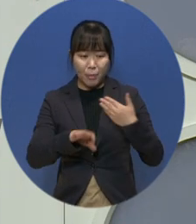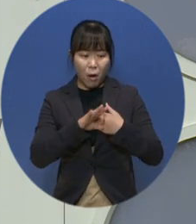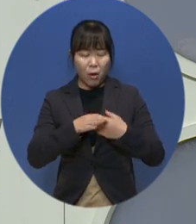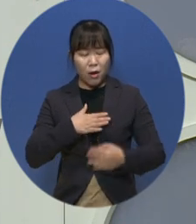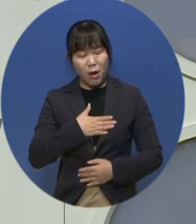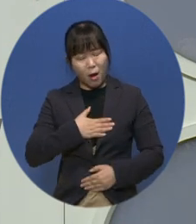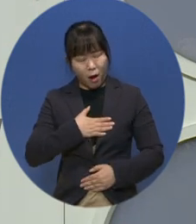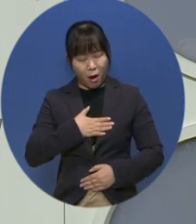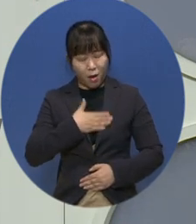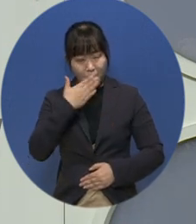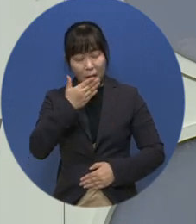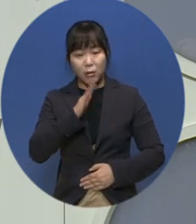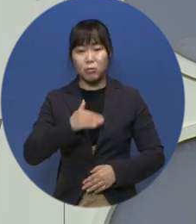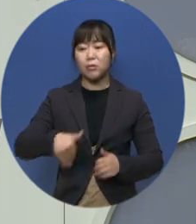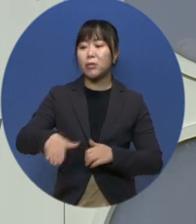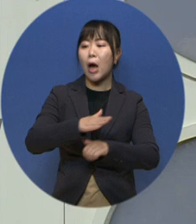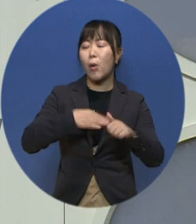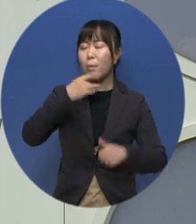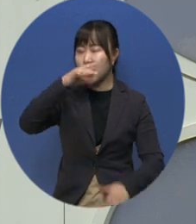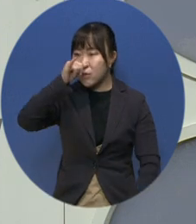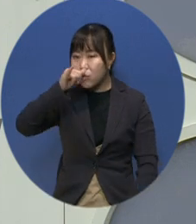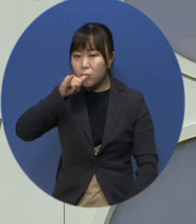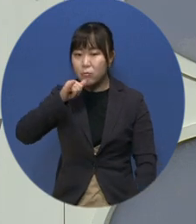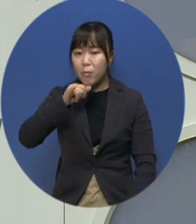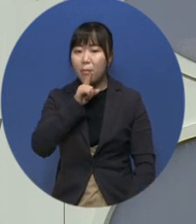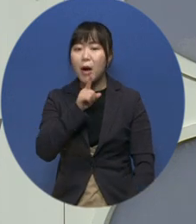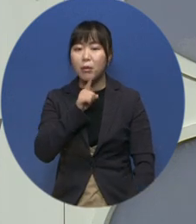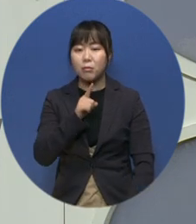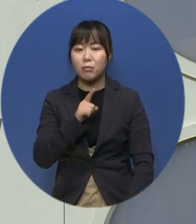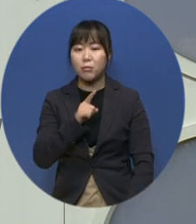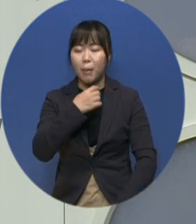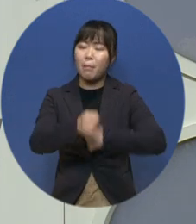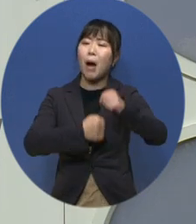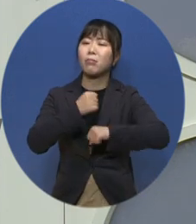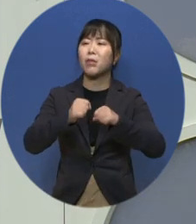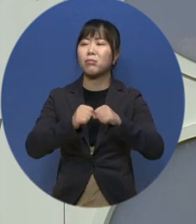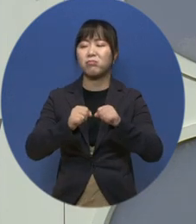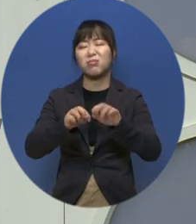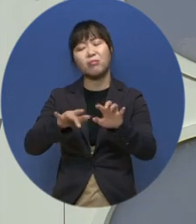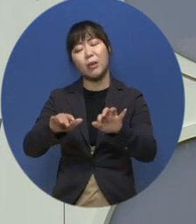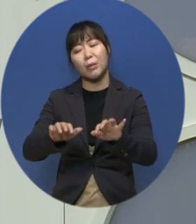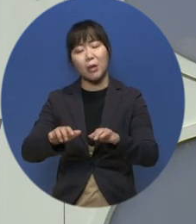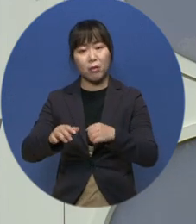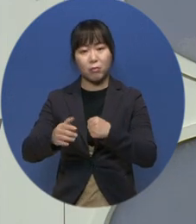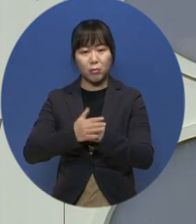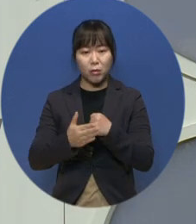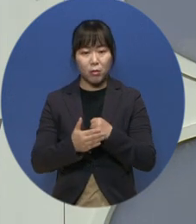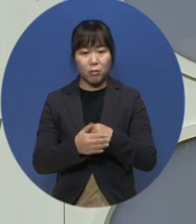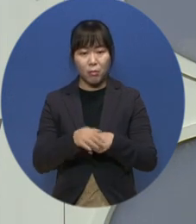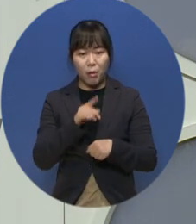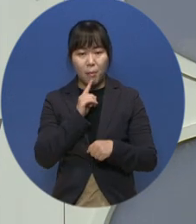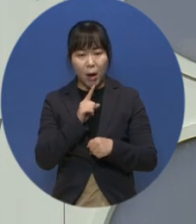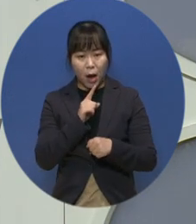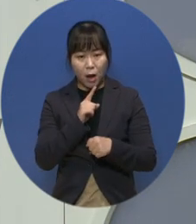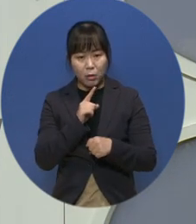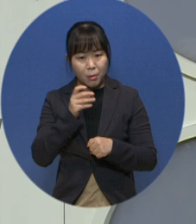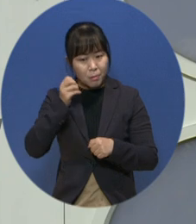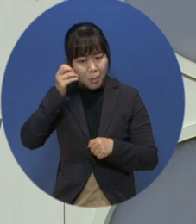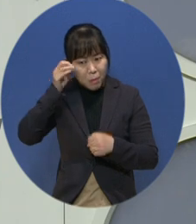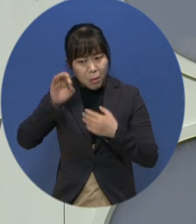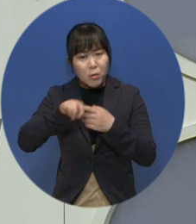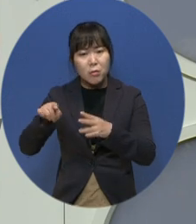그렇지. 근데 이거는 상황만 있고 대사는 작가가 마음대로 썼으니까 대사를 자칫 잘못